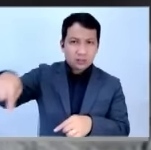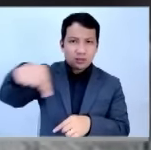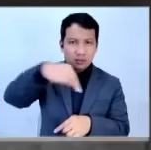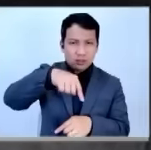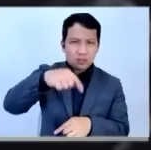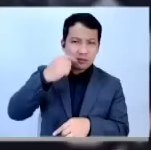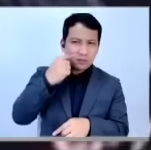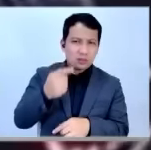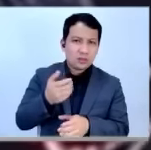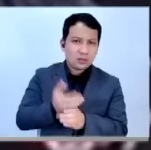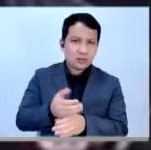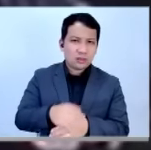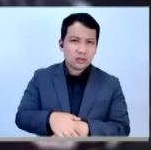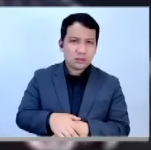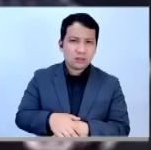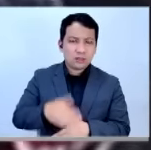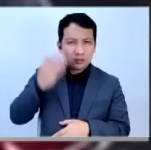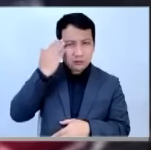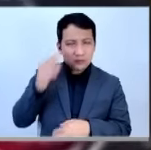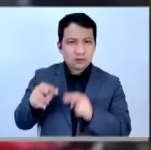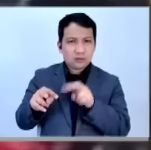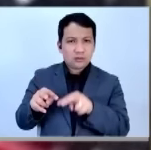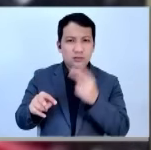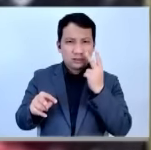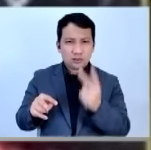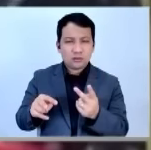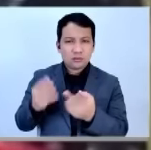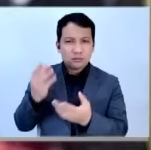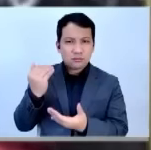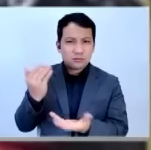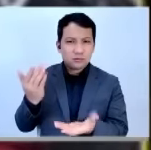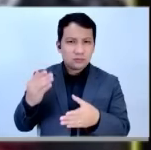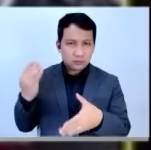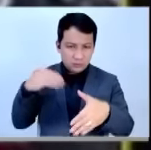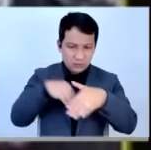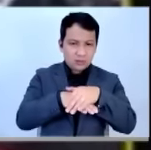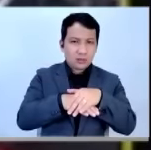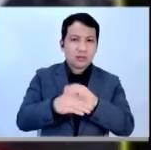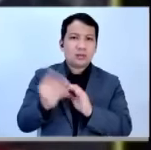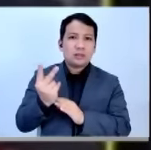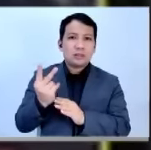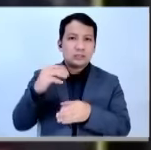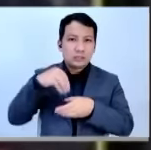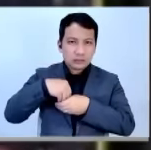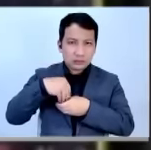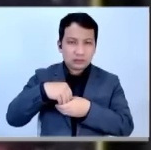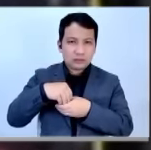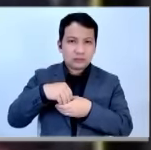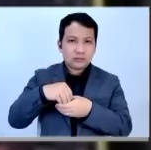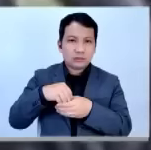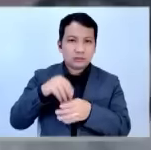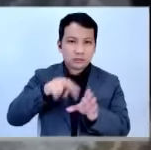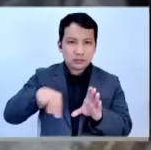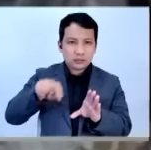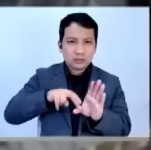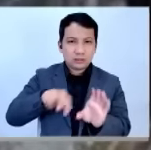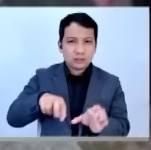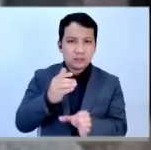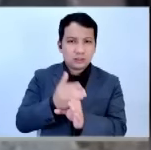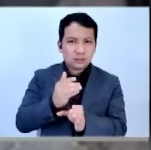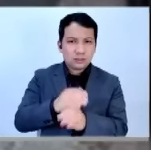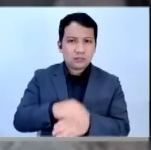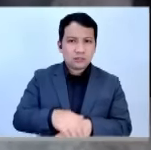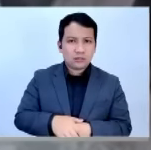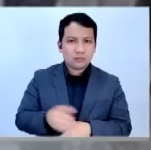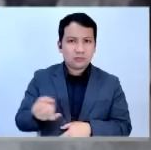sasakyan. Hindi na nahagip pa ng CCTV pero pumasok na pala ang dalawang bata mula sa passenger side ng kotse. Makalipas